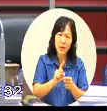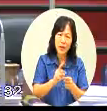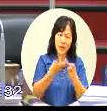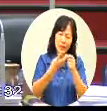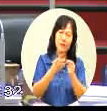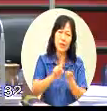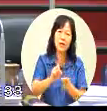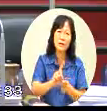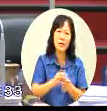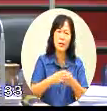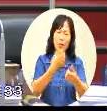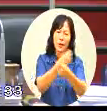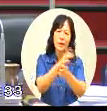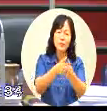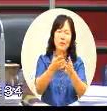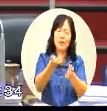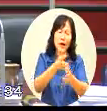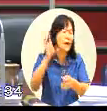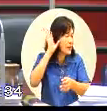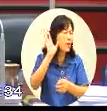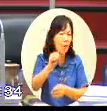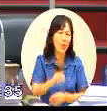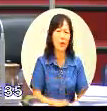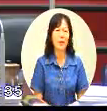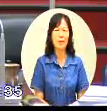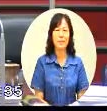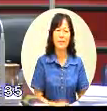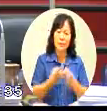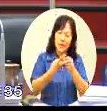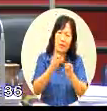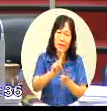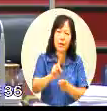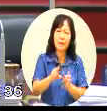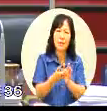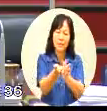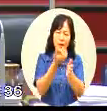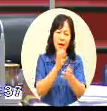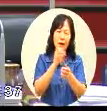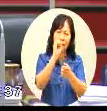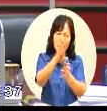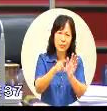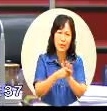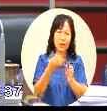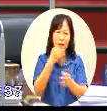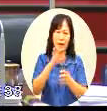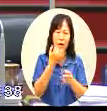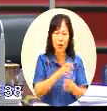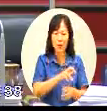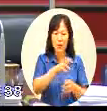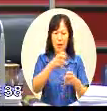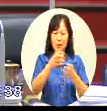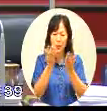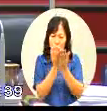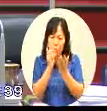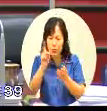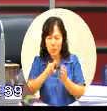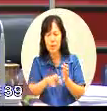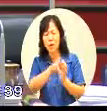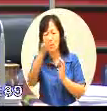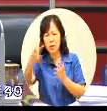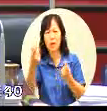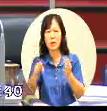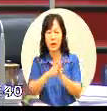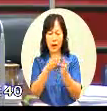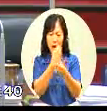第三个是什么？我给你考试，看你有没有听进去。第三个是什么？我刚不是跟你考说 GRE， 不管你念哪一科，出去都考那三